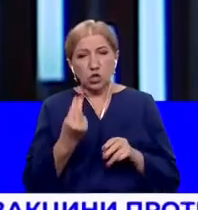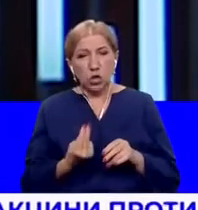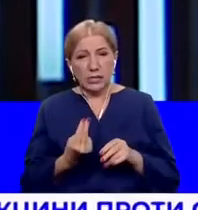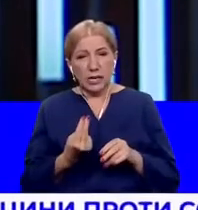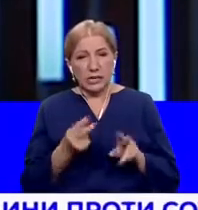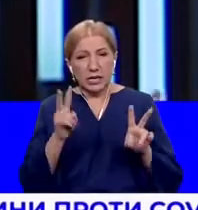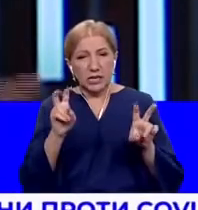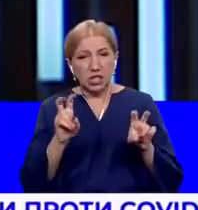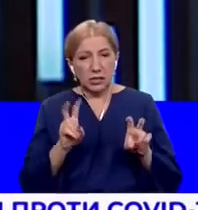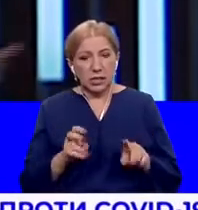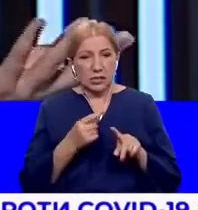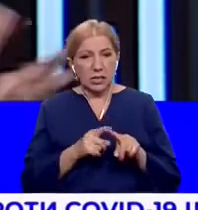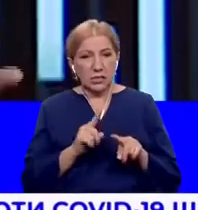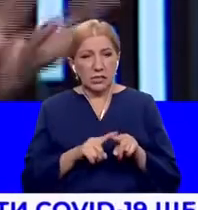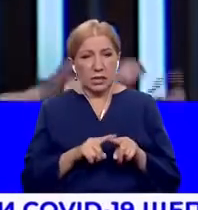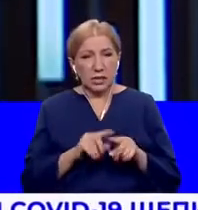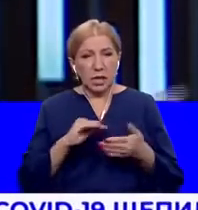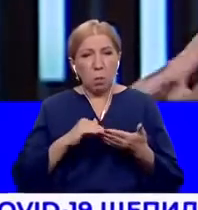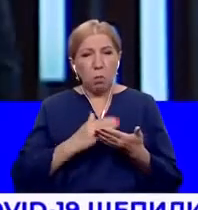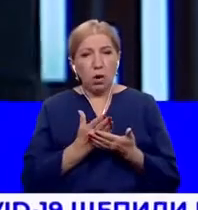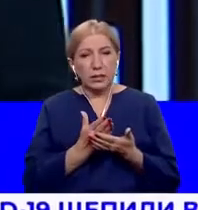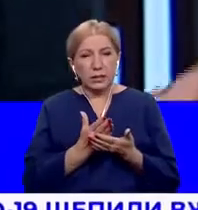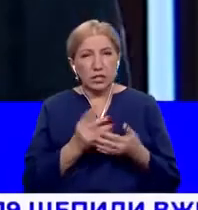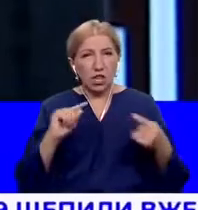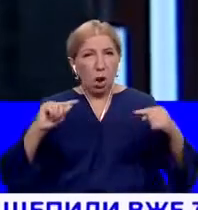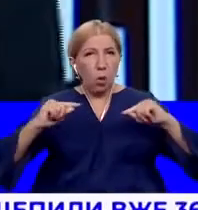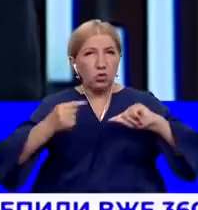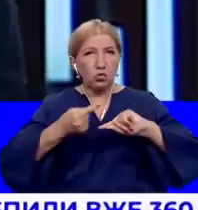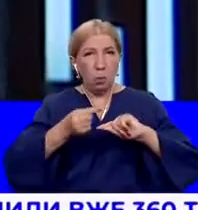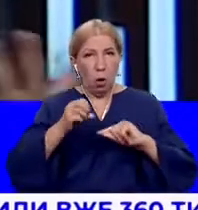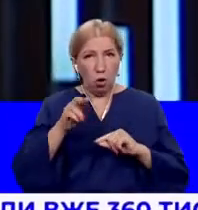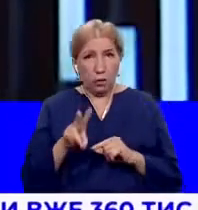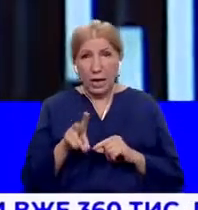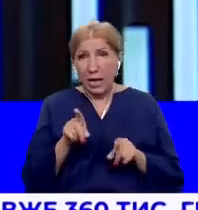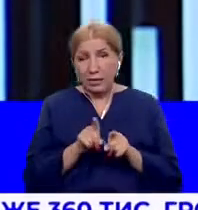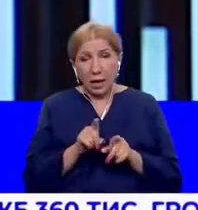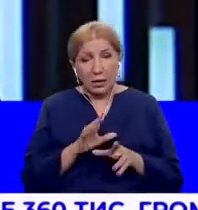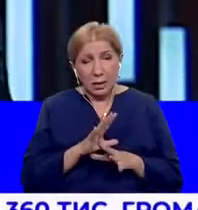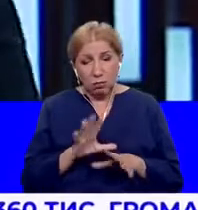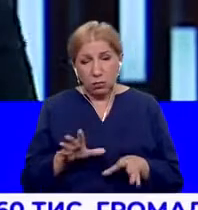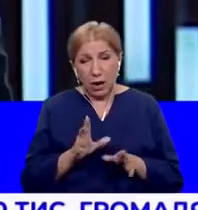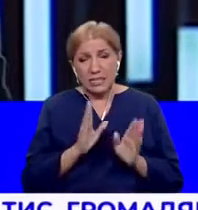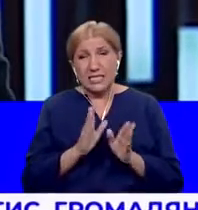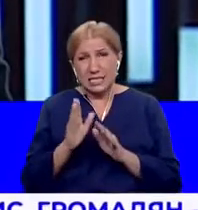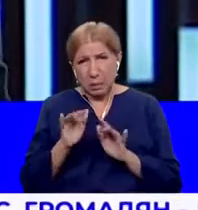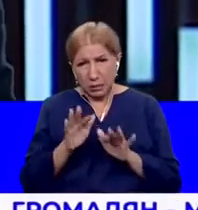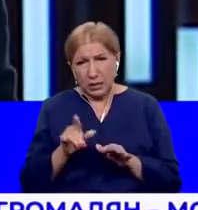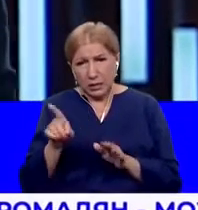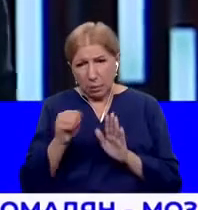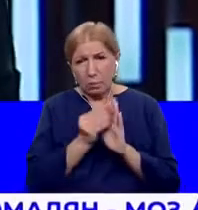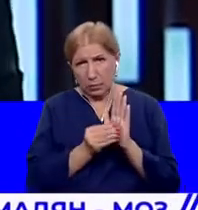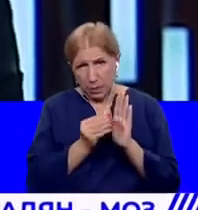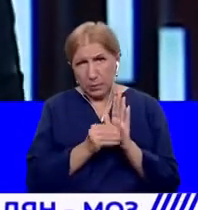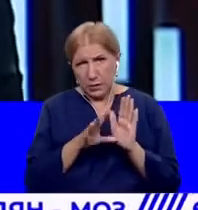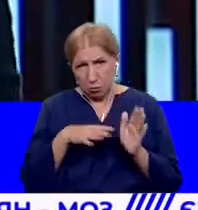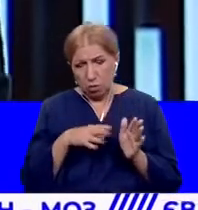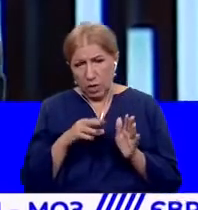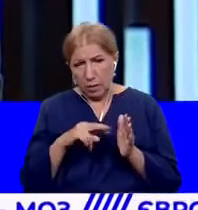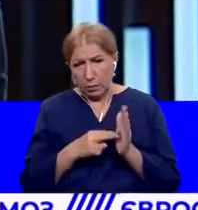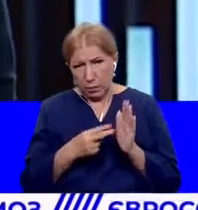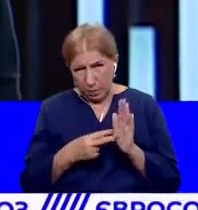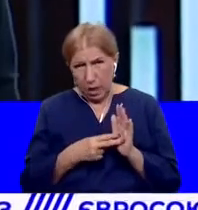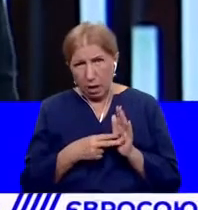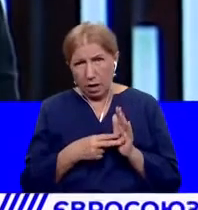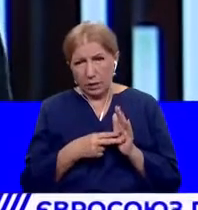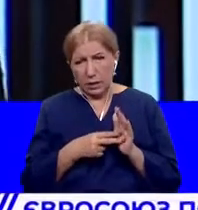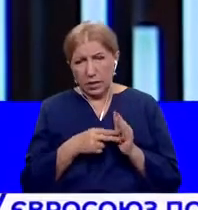соціалістичні, ну, це такий, знаєте, політологічний оксіморон, так не буває, якихось системних дій. Ну, там що, в програмі були якісь чіткі